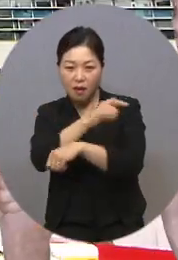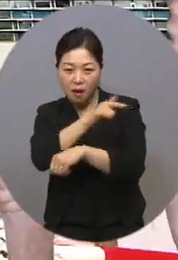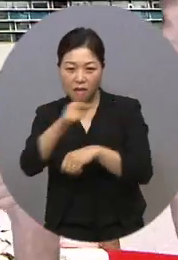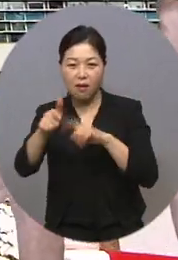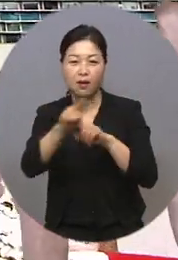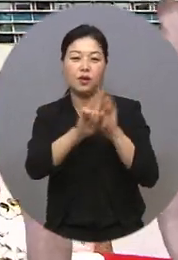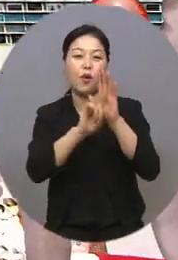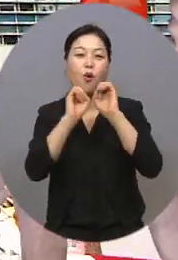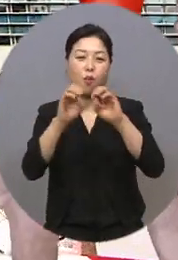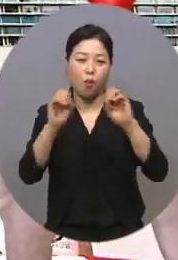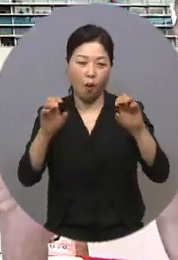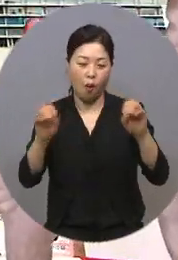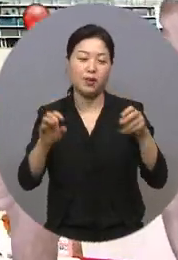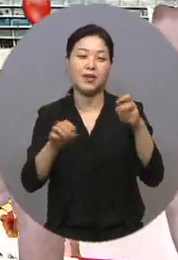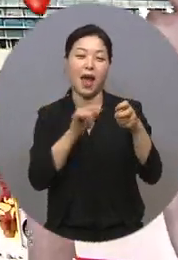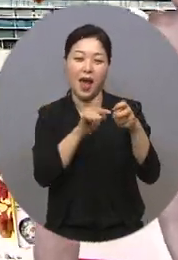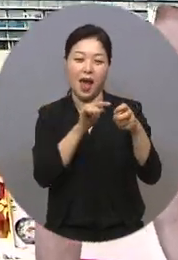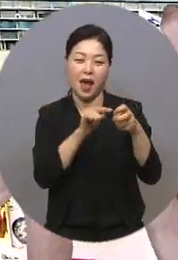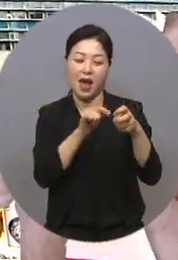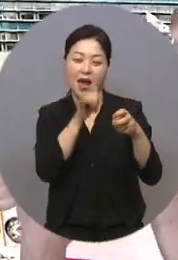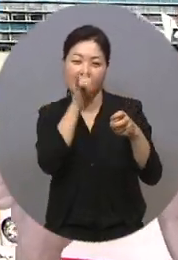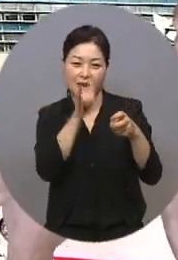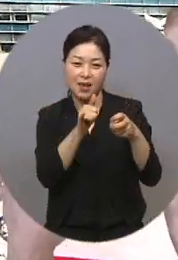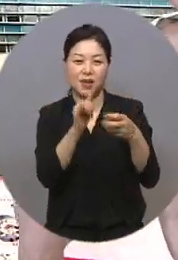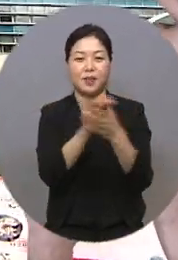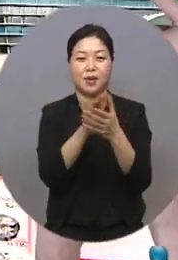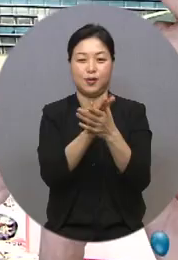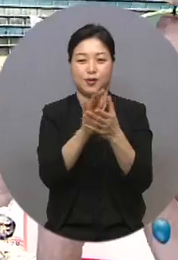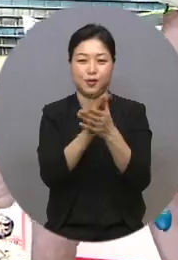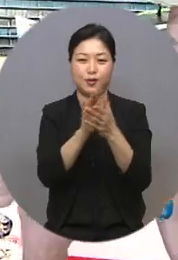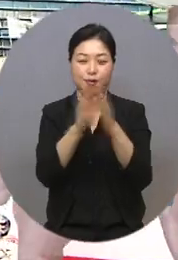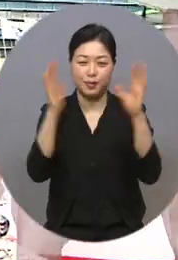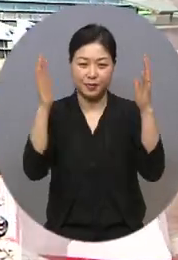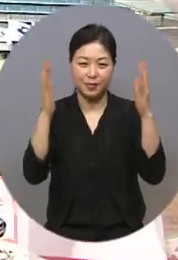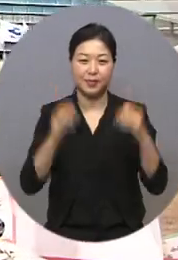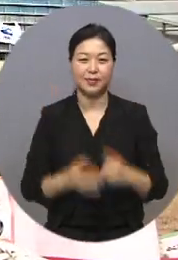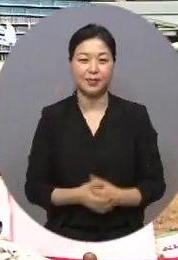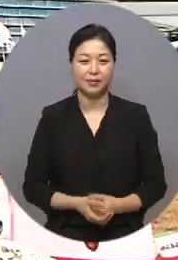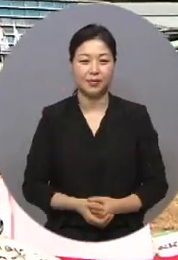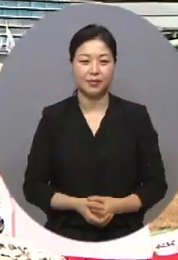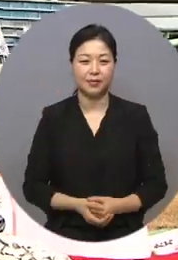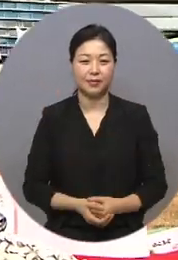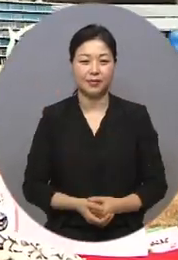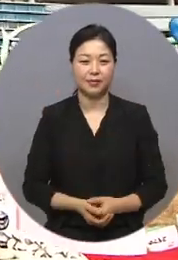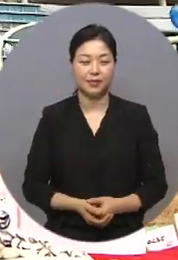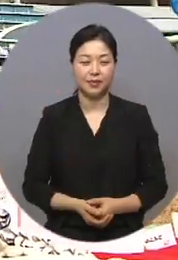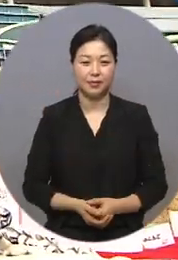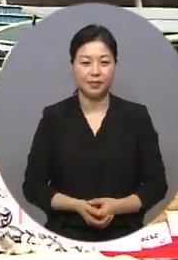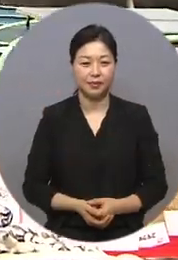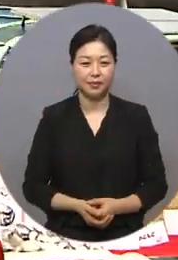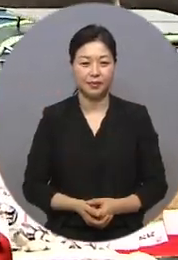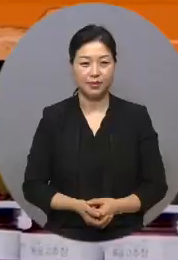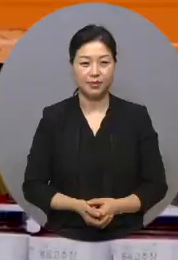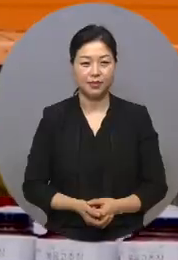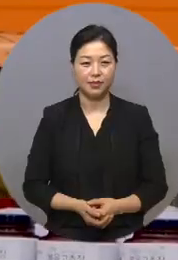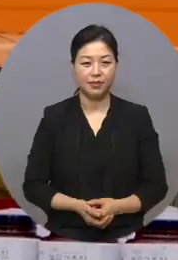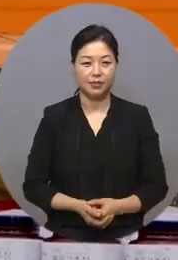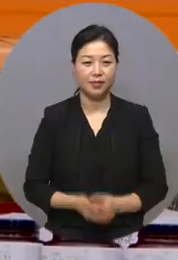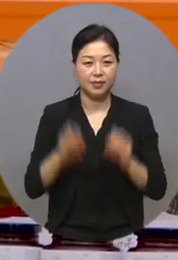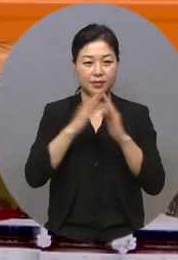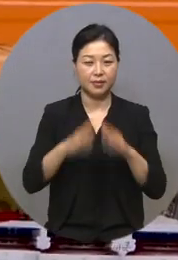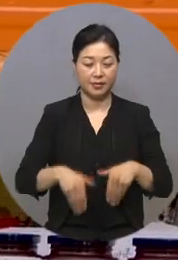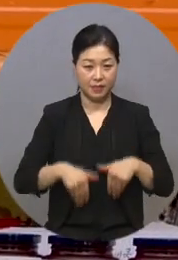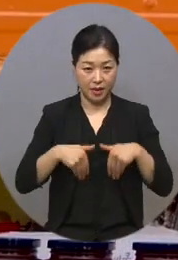박수! 물개 박수! 자, 저희가 앞으로